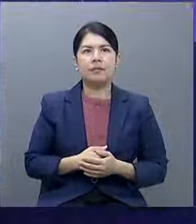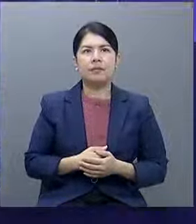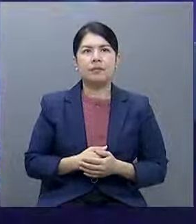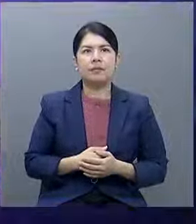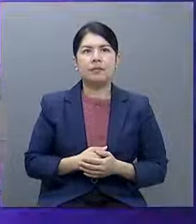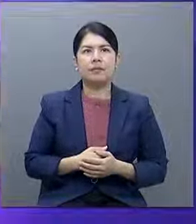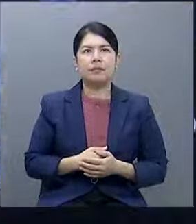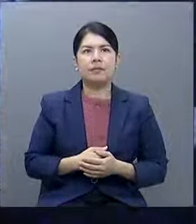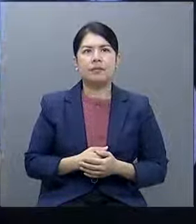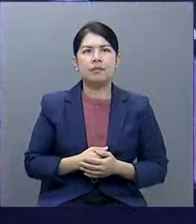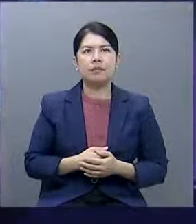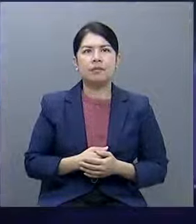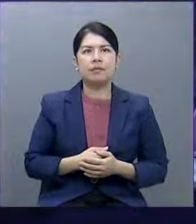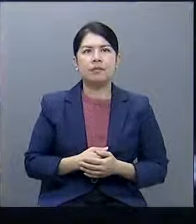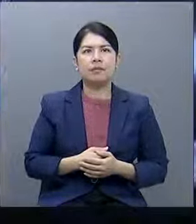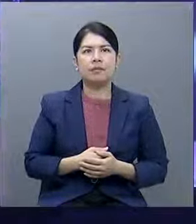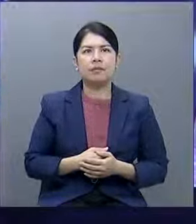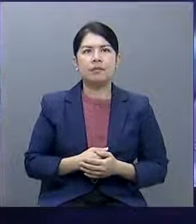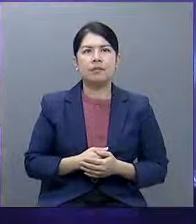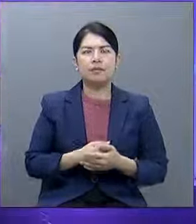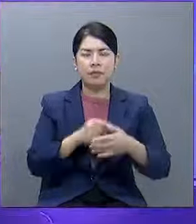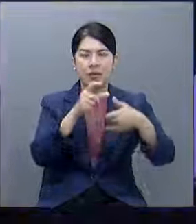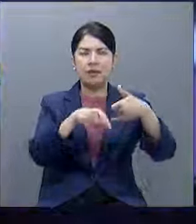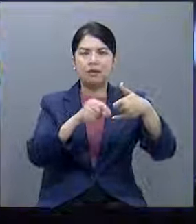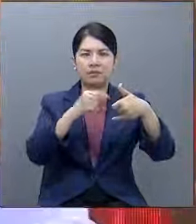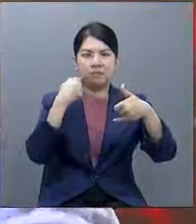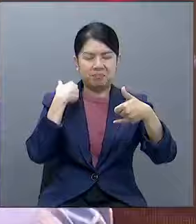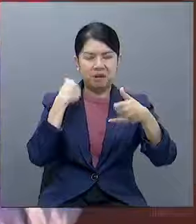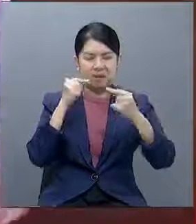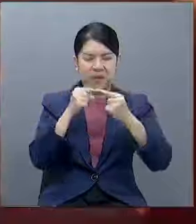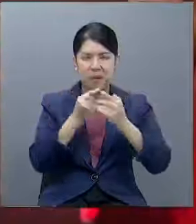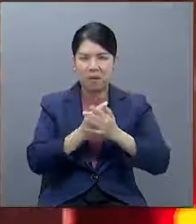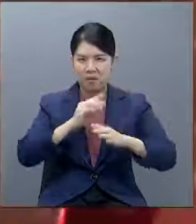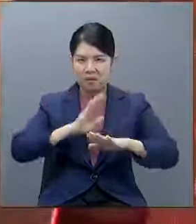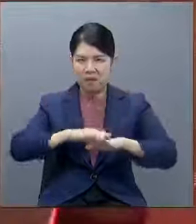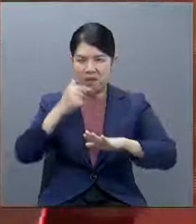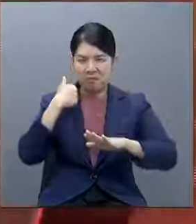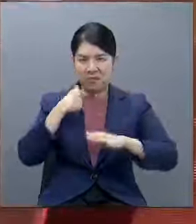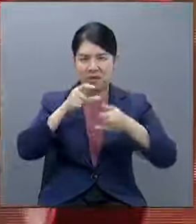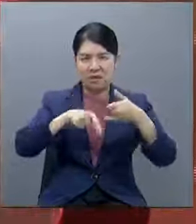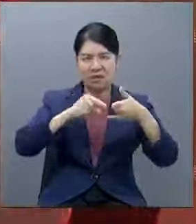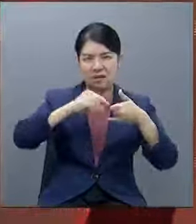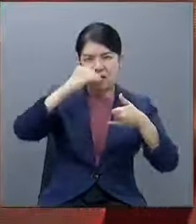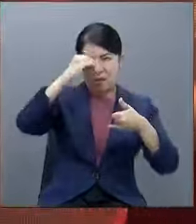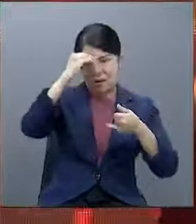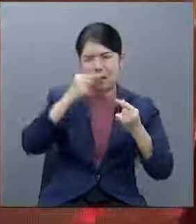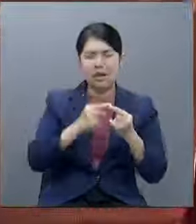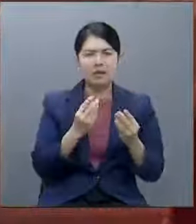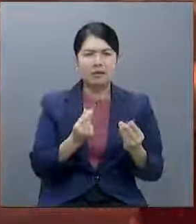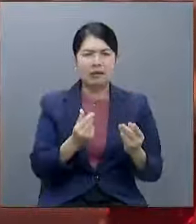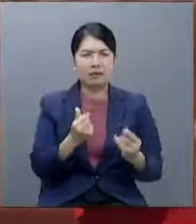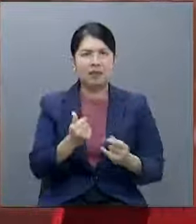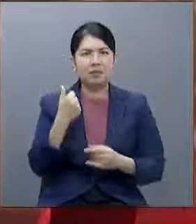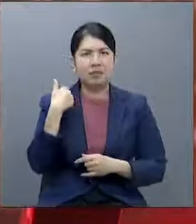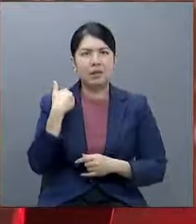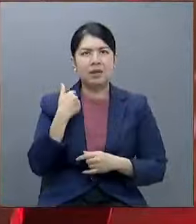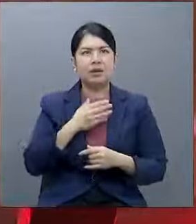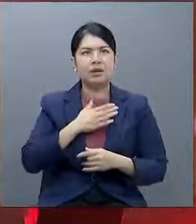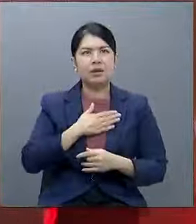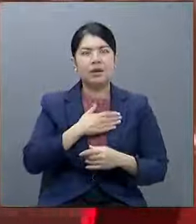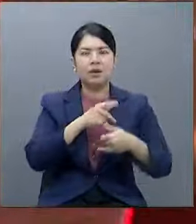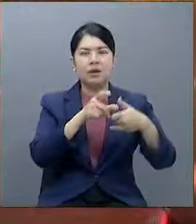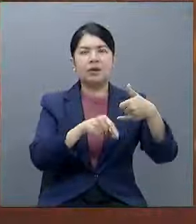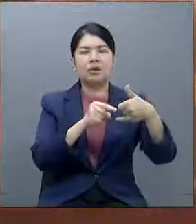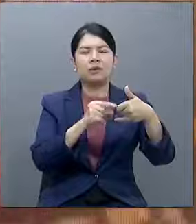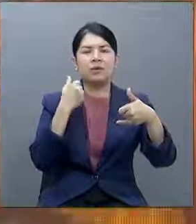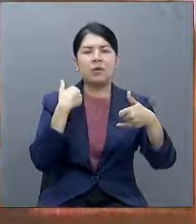ก่อนความสามารถจะไปเข้าตาผู้บริหารค่ายเพลงค่ะเคียร่าเรียนเต้นอยู่กับสถาบันชื่อดังด้วยความเป็นสาวลูกครึ่งถึง4เชื้อชาตินะคะ